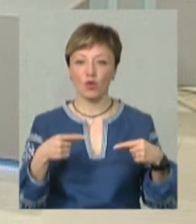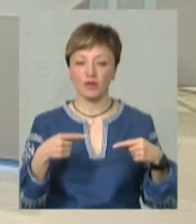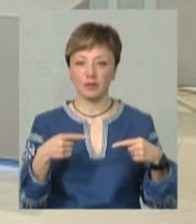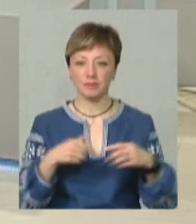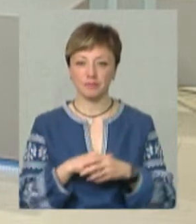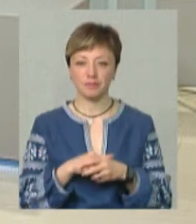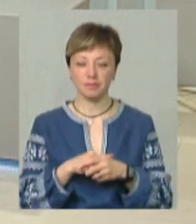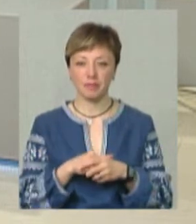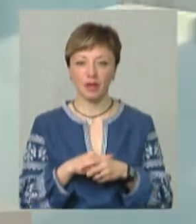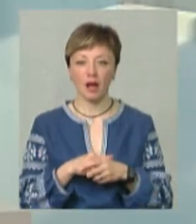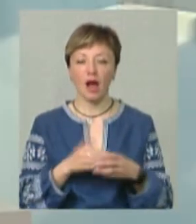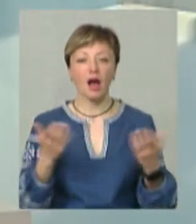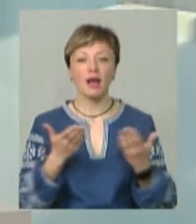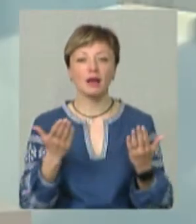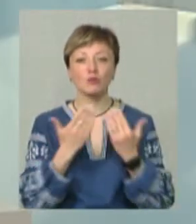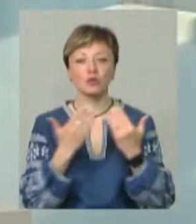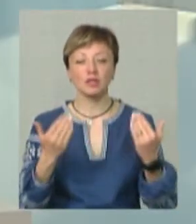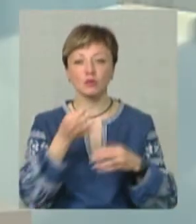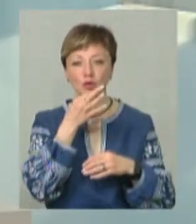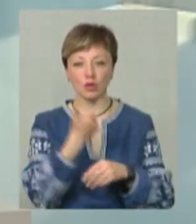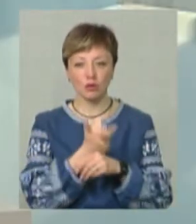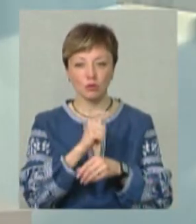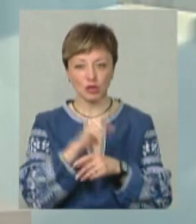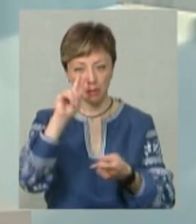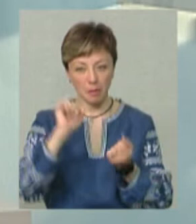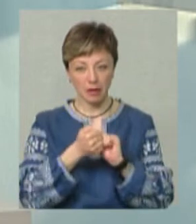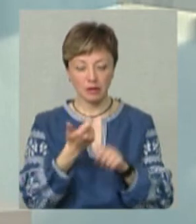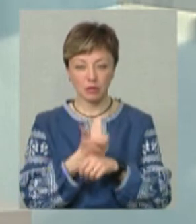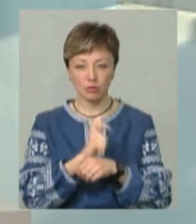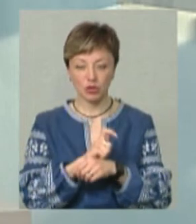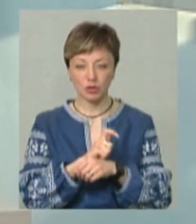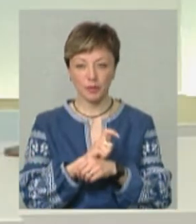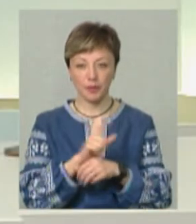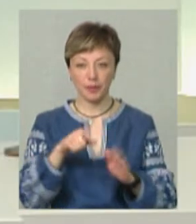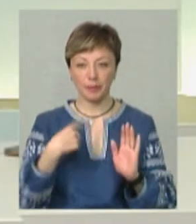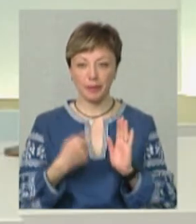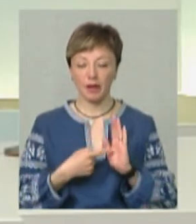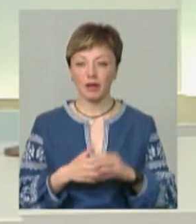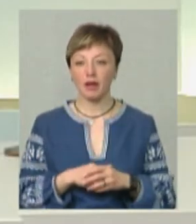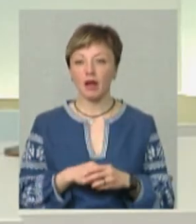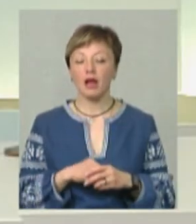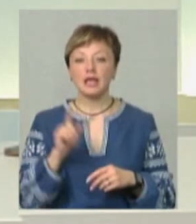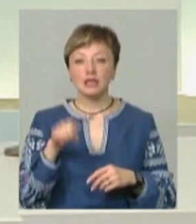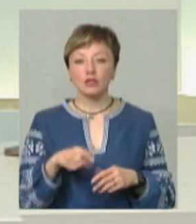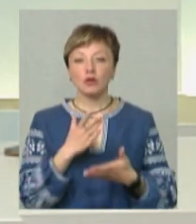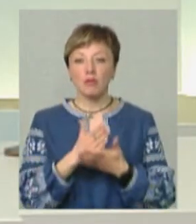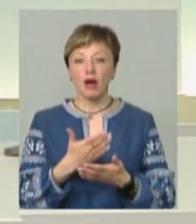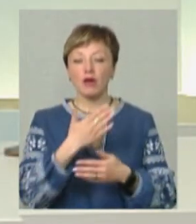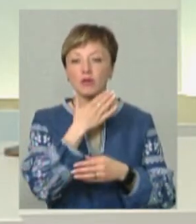Так. А який з музеїв сподобався найбільше, от запам'ятався найбільше з тих, що ви відвідали? З тих, що мають